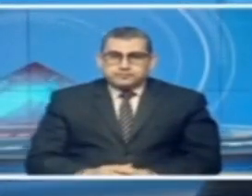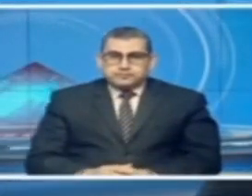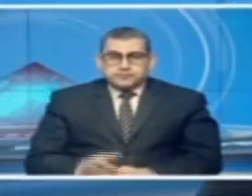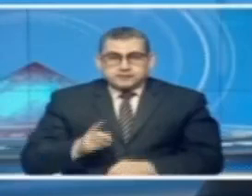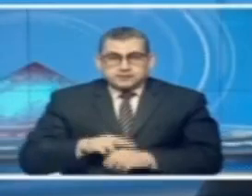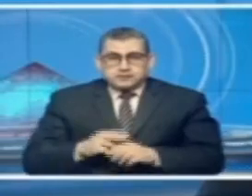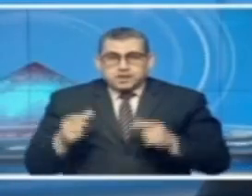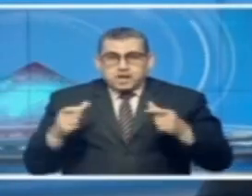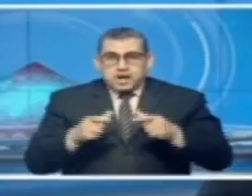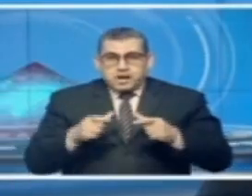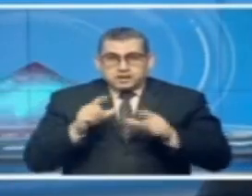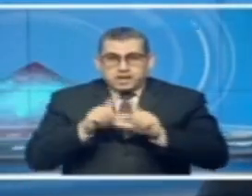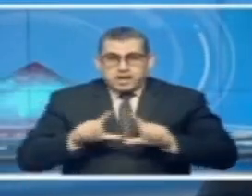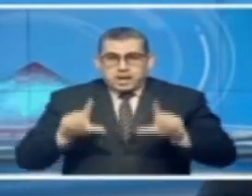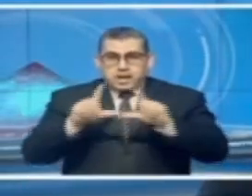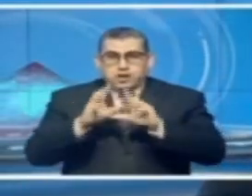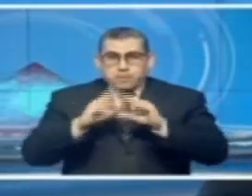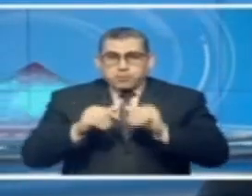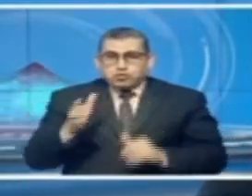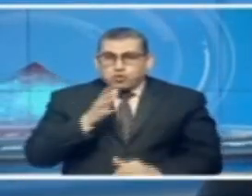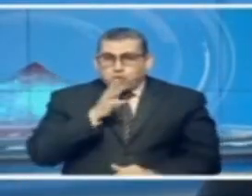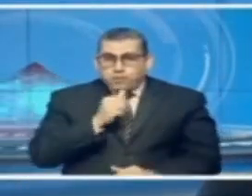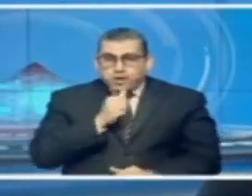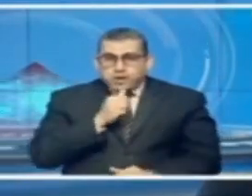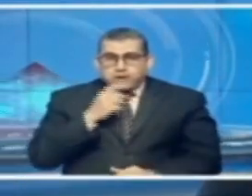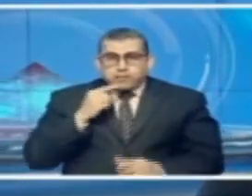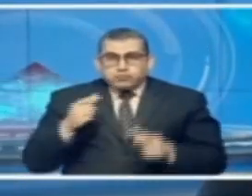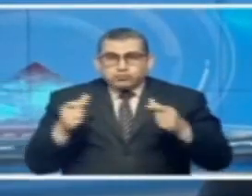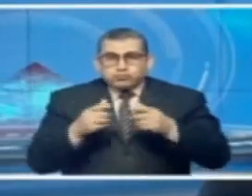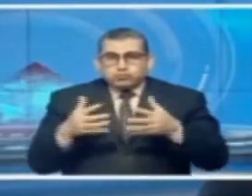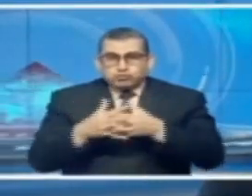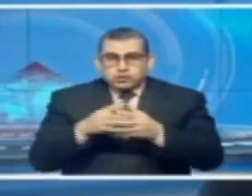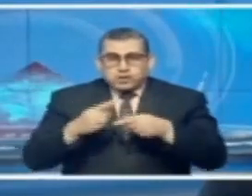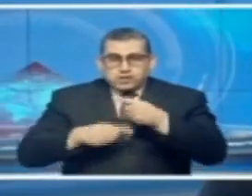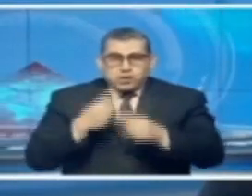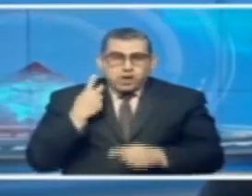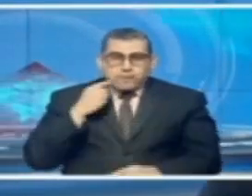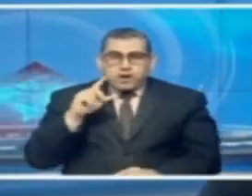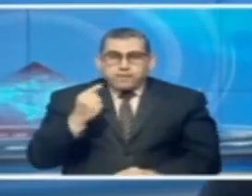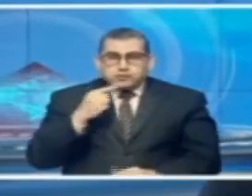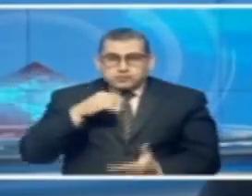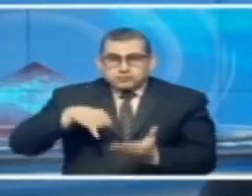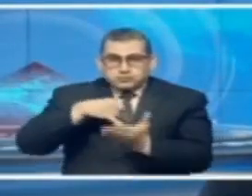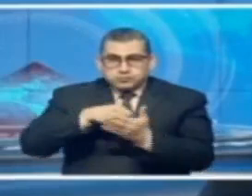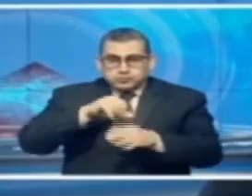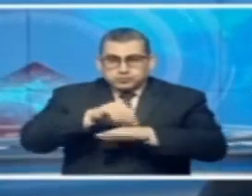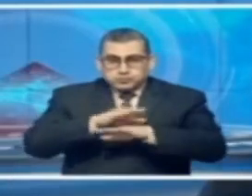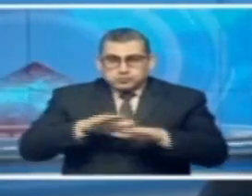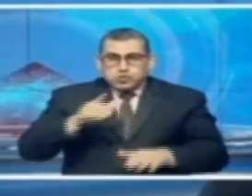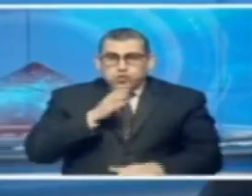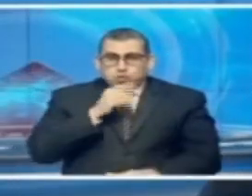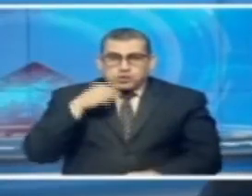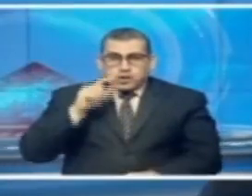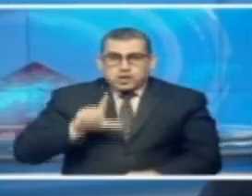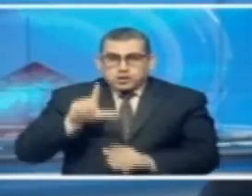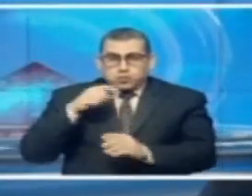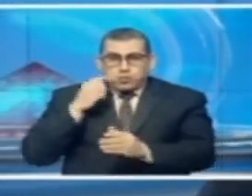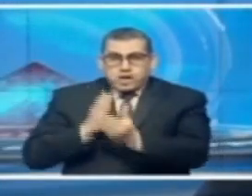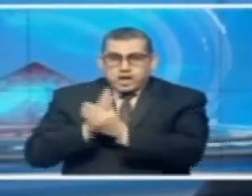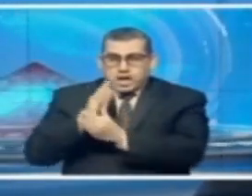كما عقدت اللجنة المصرية العمانية المشتركة دورتها 15 في مدينة مسقط برئاسة وزيري